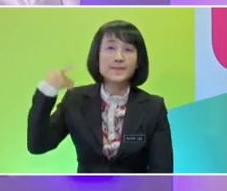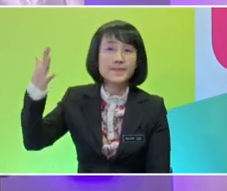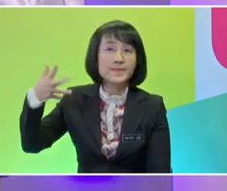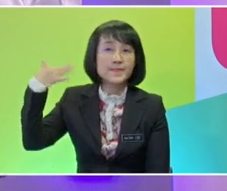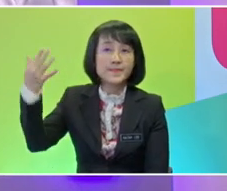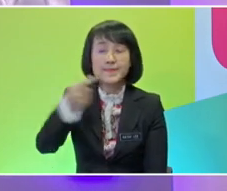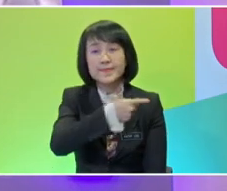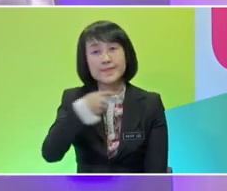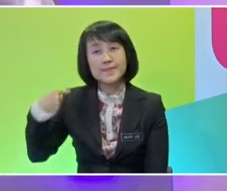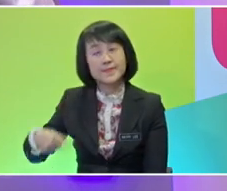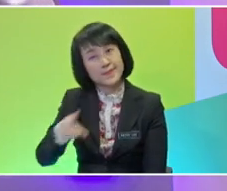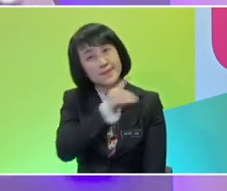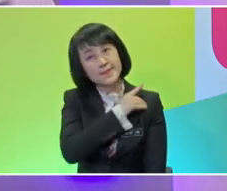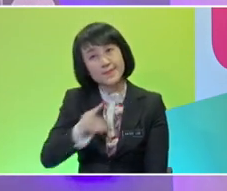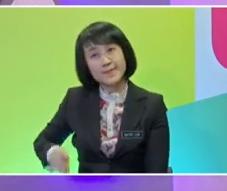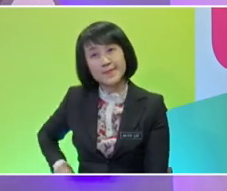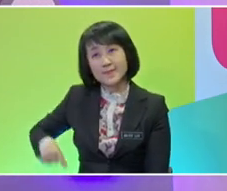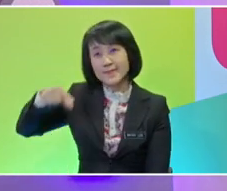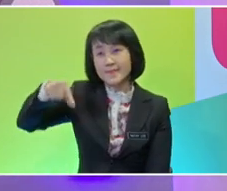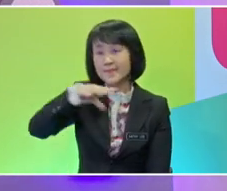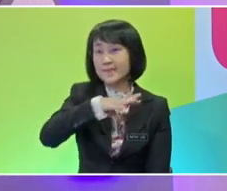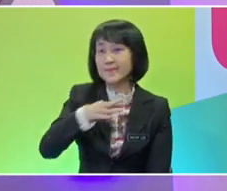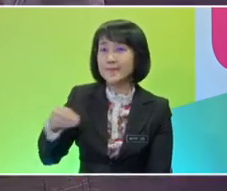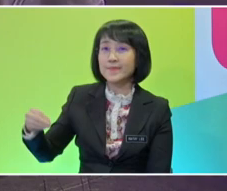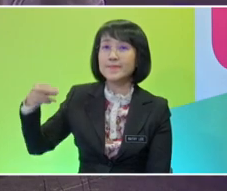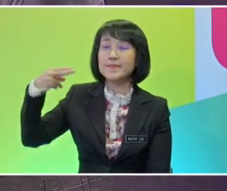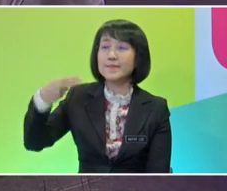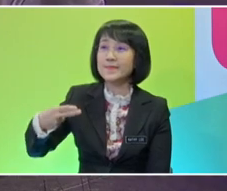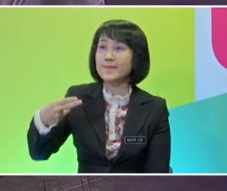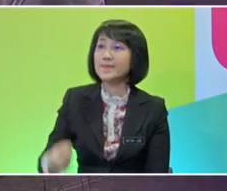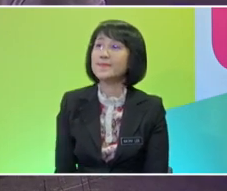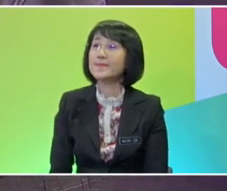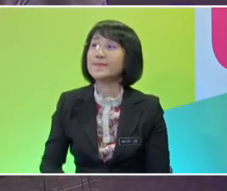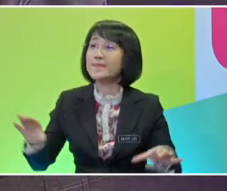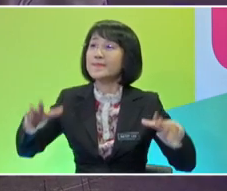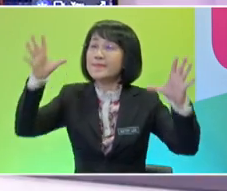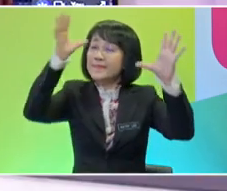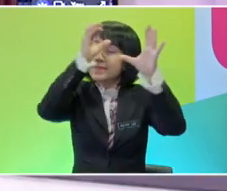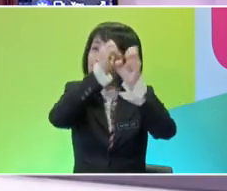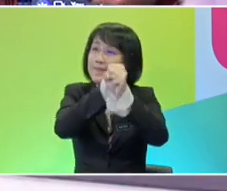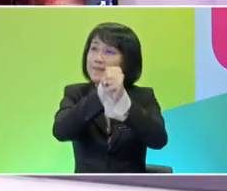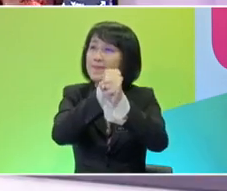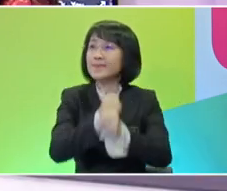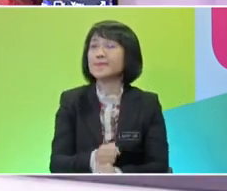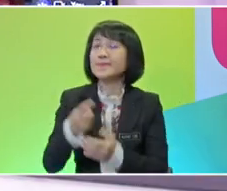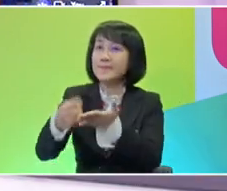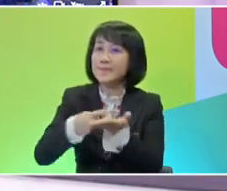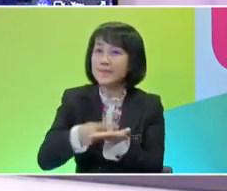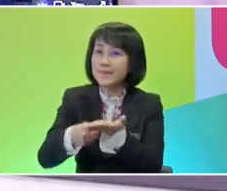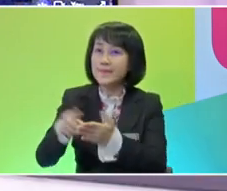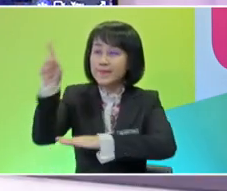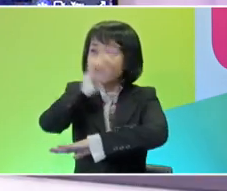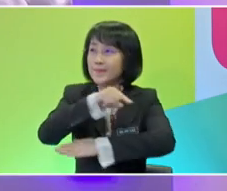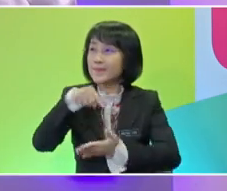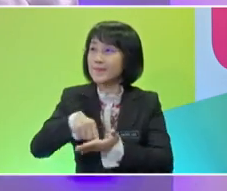eee dinasti jin dan buat sedikit kesimpulan terhadap perbincangan kita pada hari ini sego